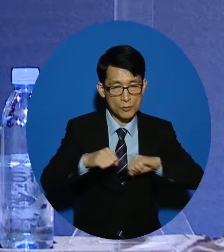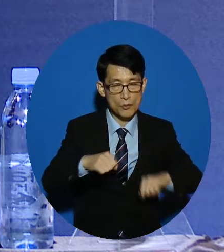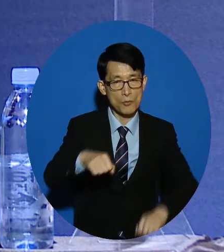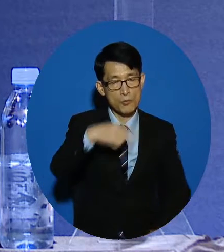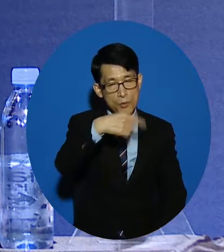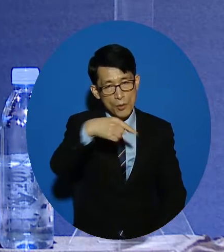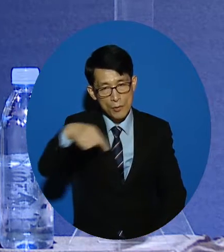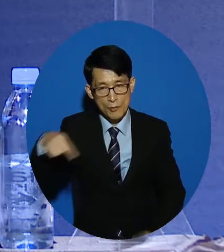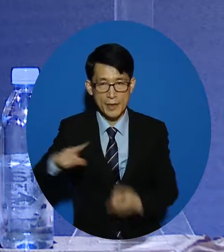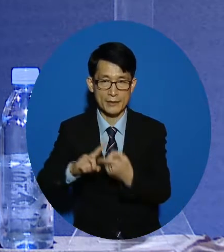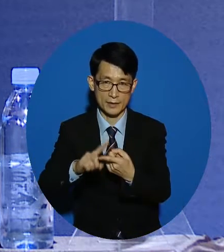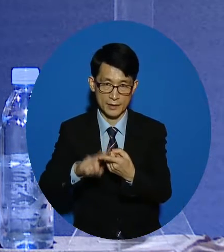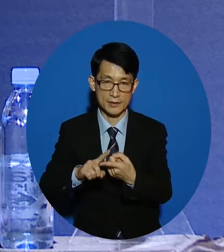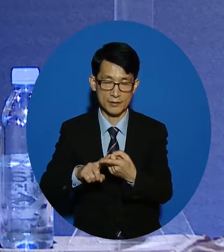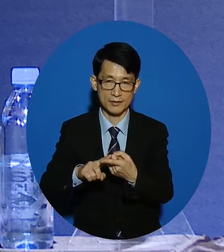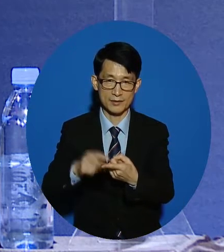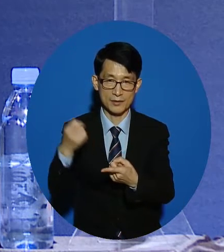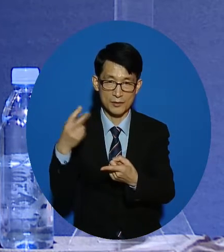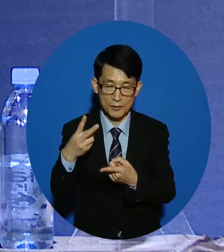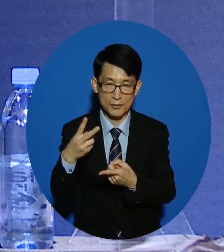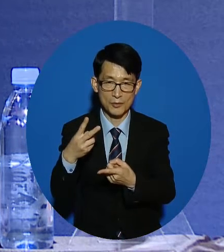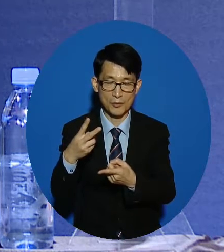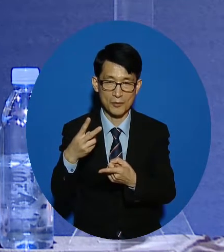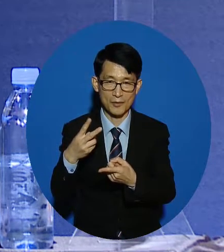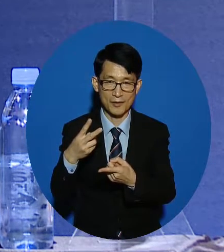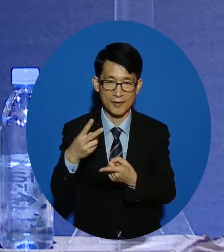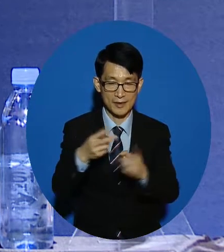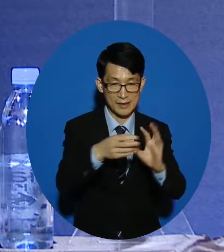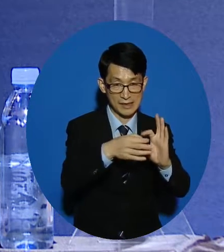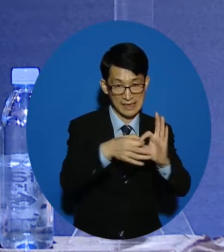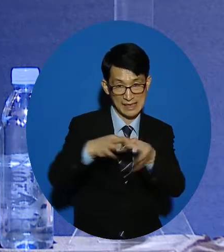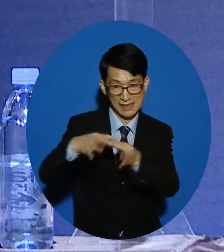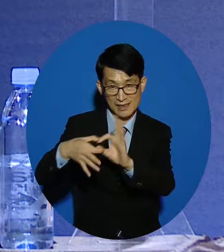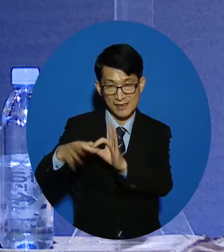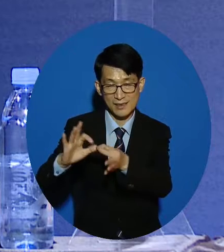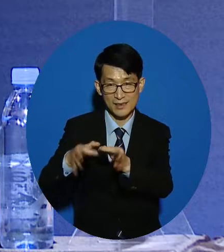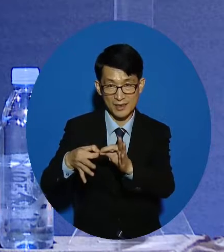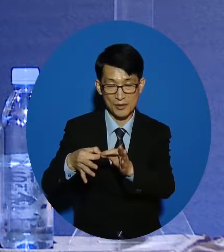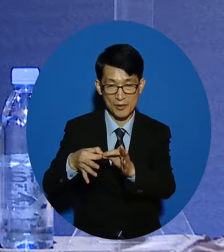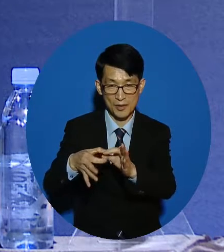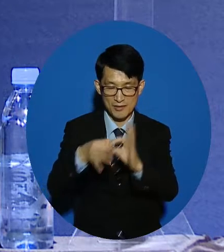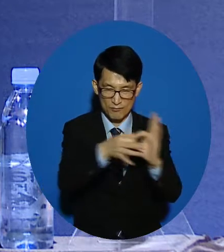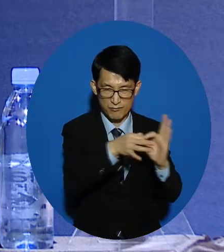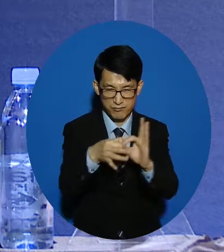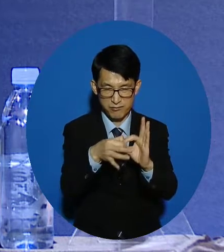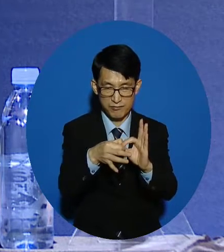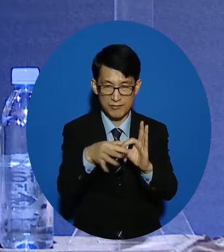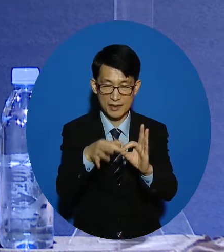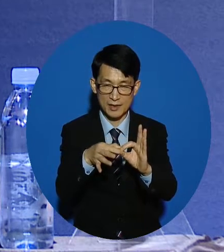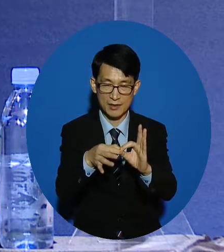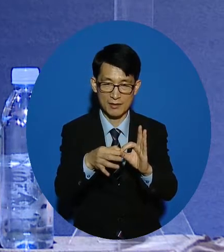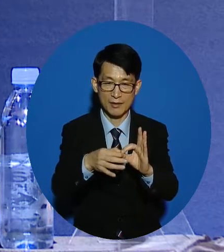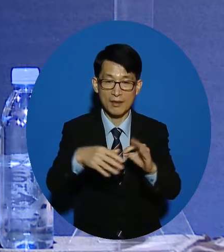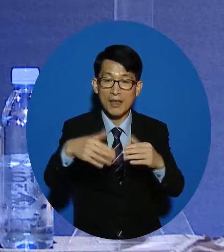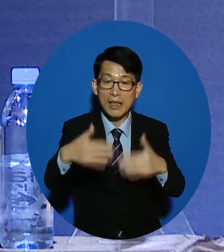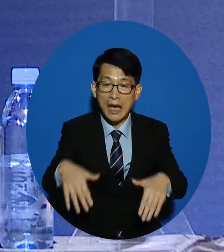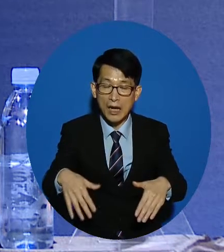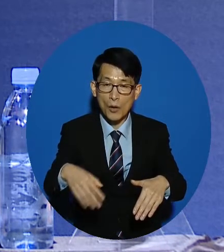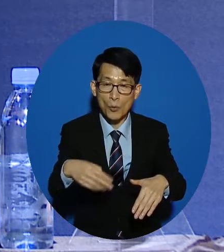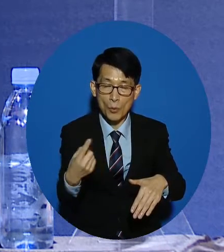하는지 마지막에는 미니멈의 법칙을 통해서 굉장히 중요한 메시지를 주시는 것